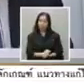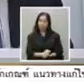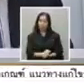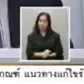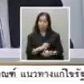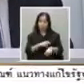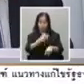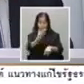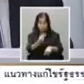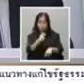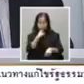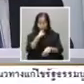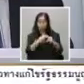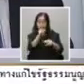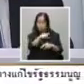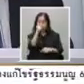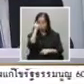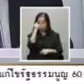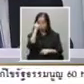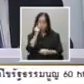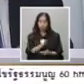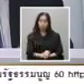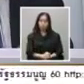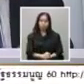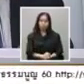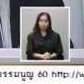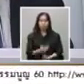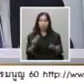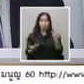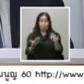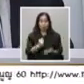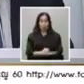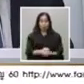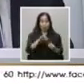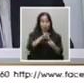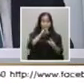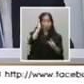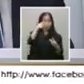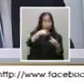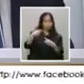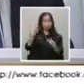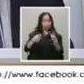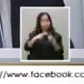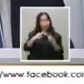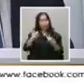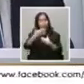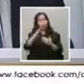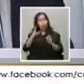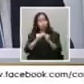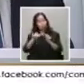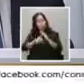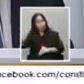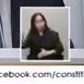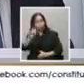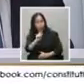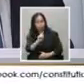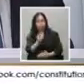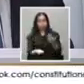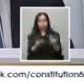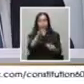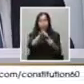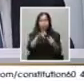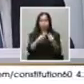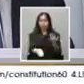าอยู่ท่านเลือกเอาระหว่างท่านจะอภิปรายต่อหรือท่านจะออกจากห้องประชุม อนุญาตท่านประธาน